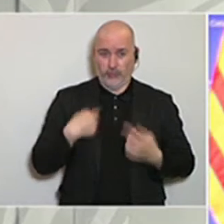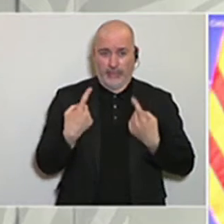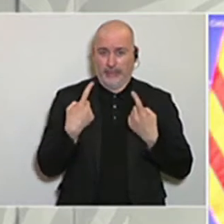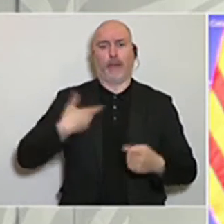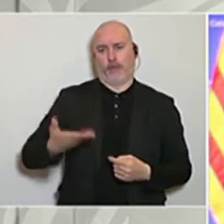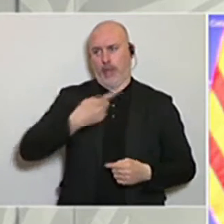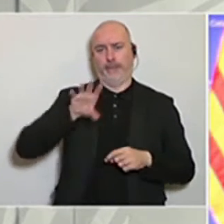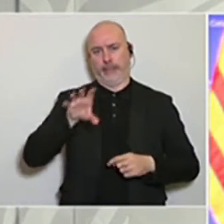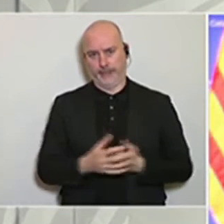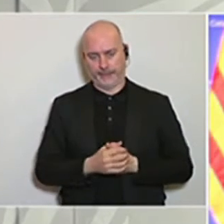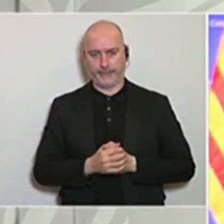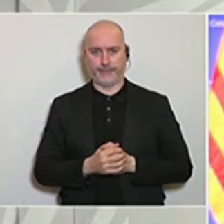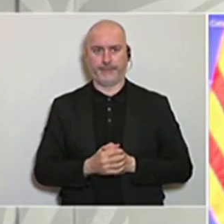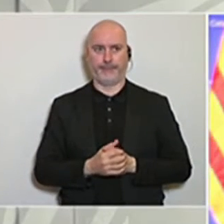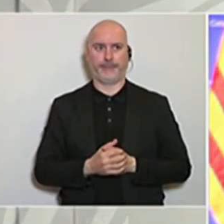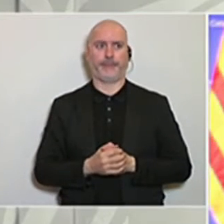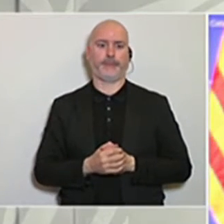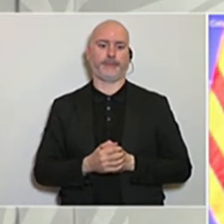pel nostre.